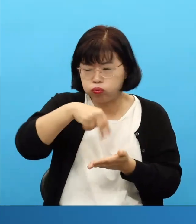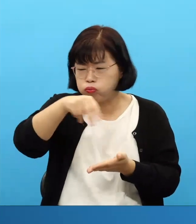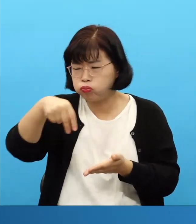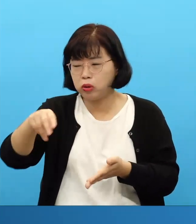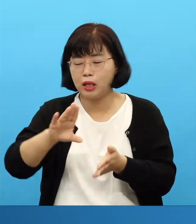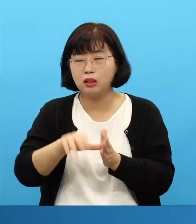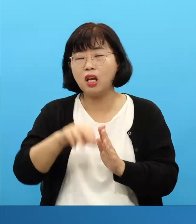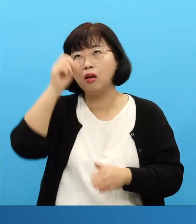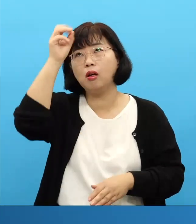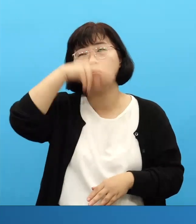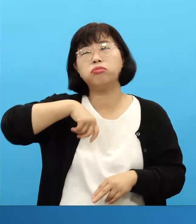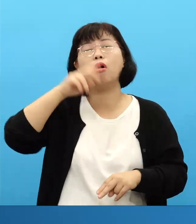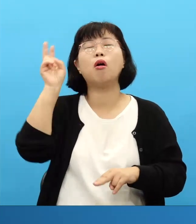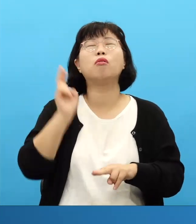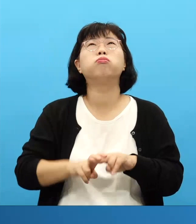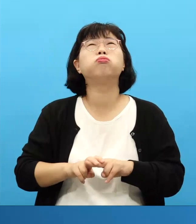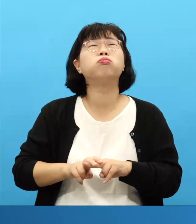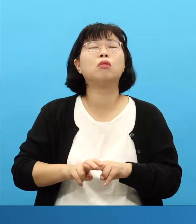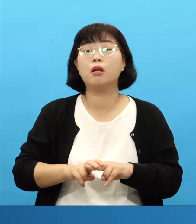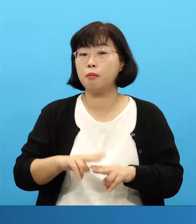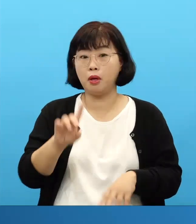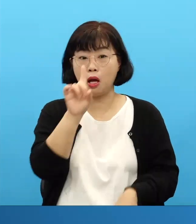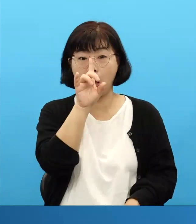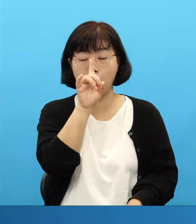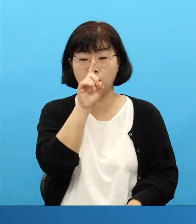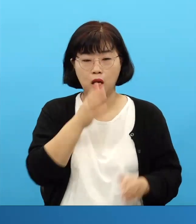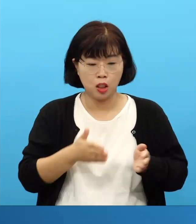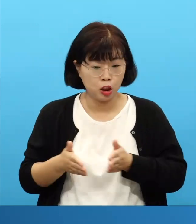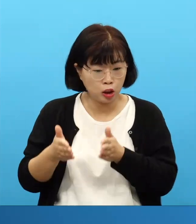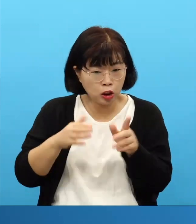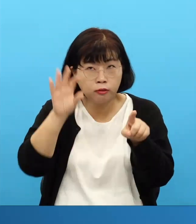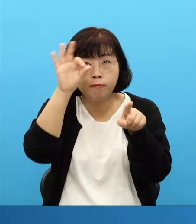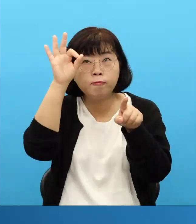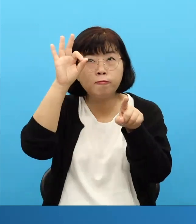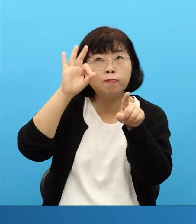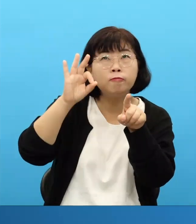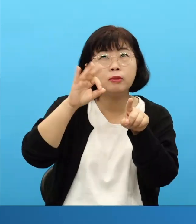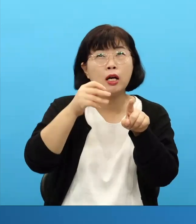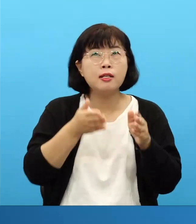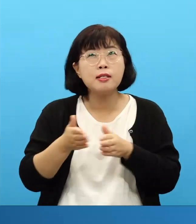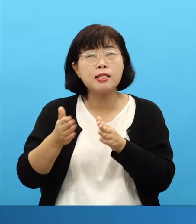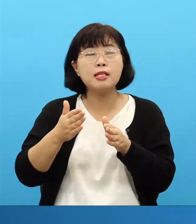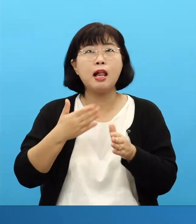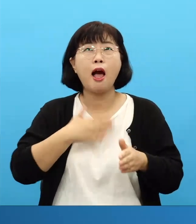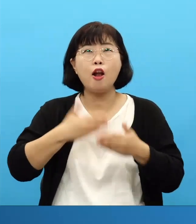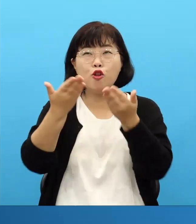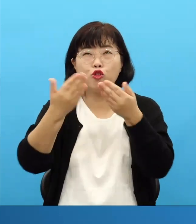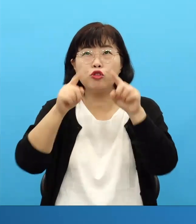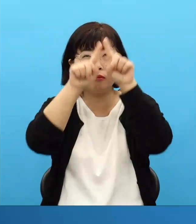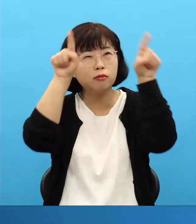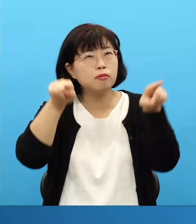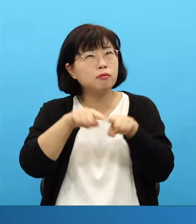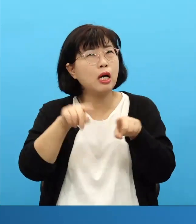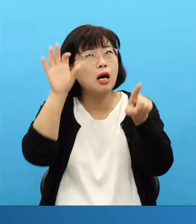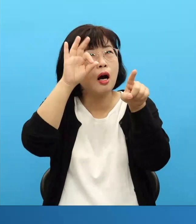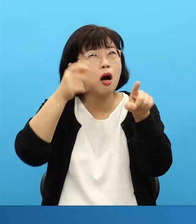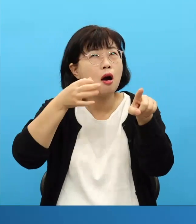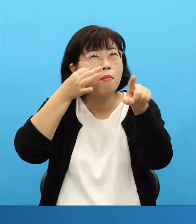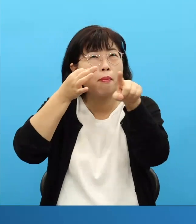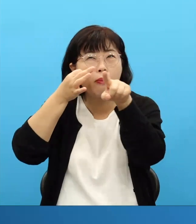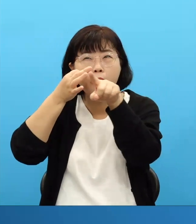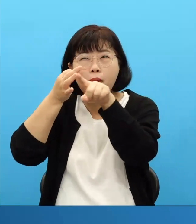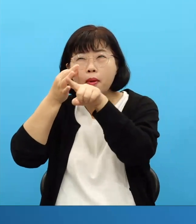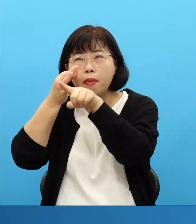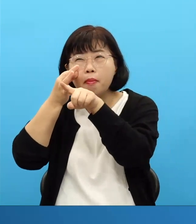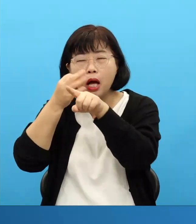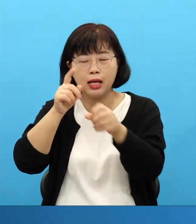down on the ground and not do anything. 그래서 지금 내가 완전히 다 무너져 달지라도 괜찮습니다. 하나님은 이리로 가라는